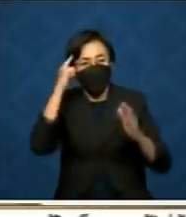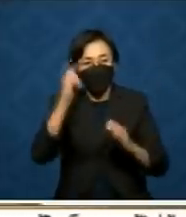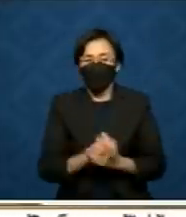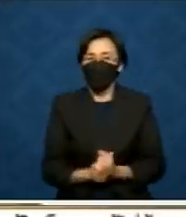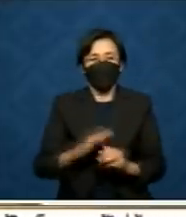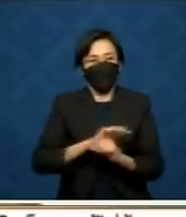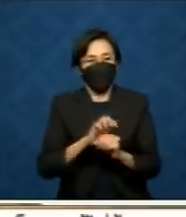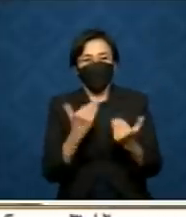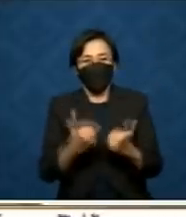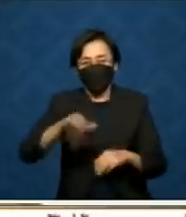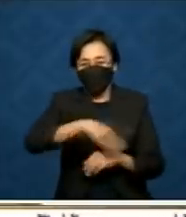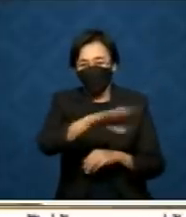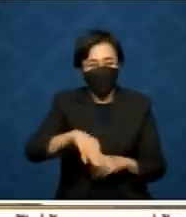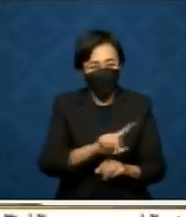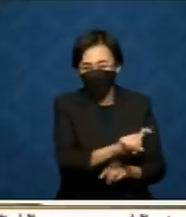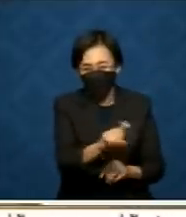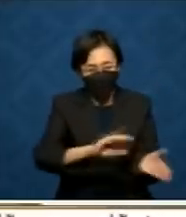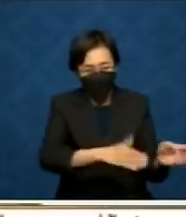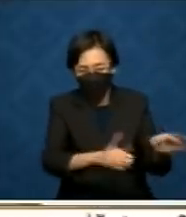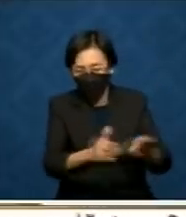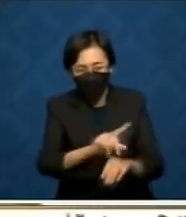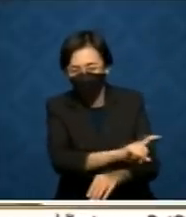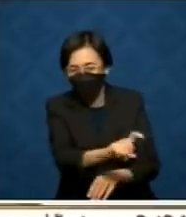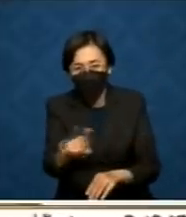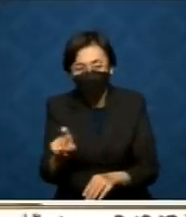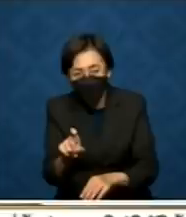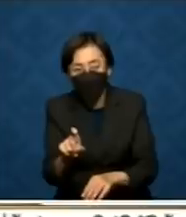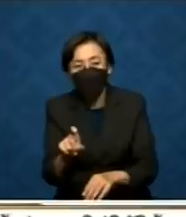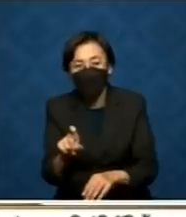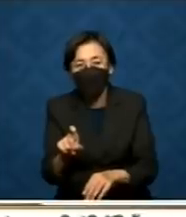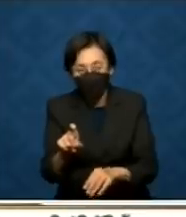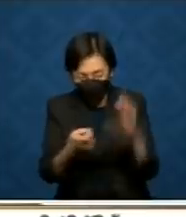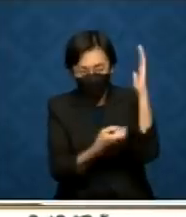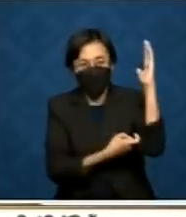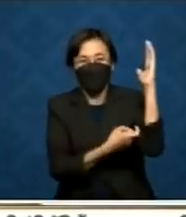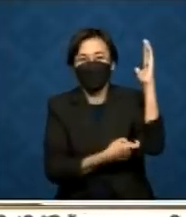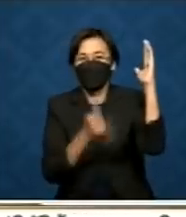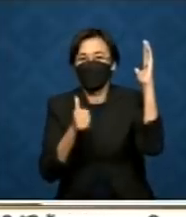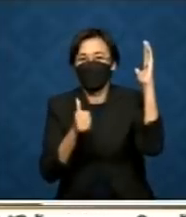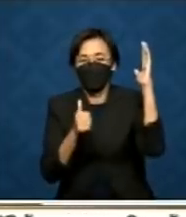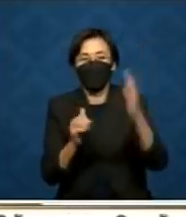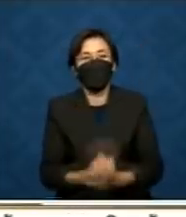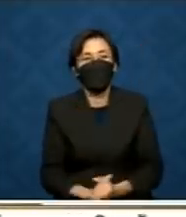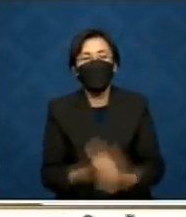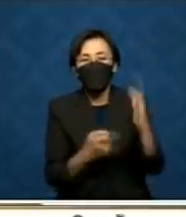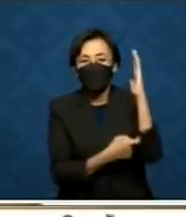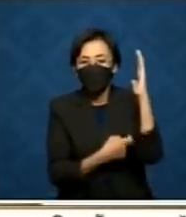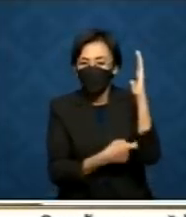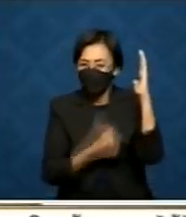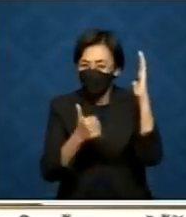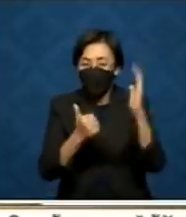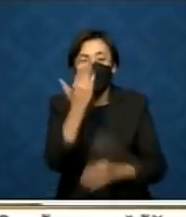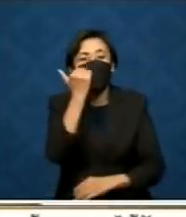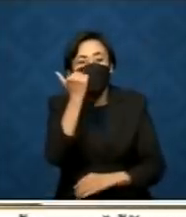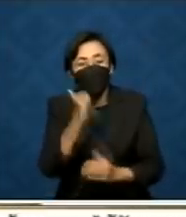มาเที่ยวนี้คนอื่นเก่งคนอื่นตายคนอื่นชิบหายจะมีอย่างและยางอาจจะดีเท่าไหร่